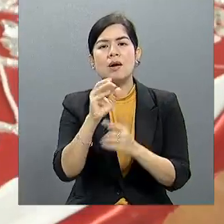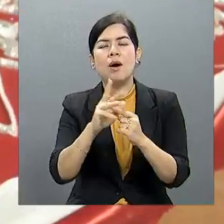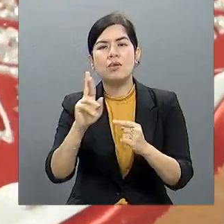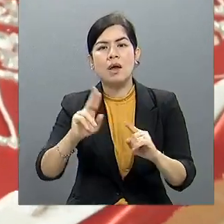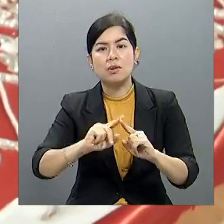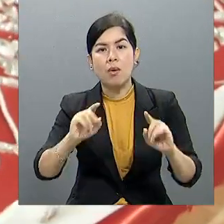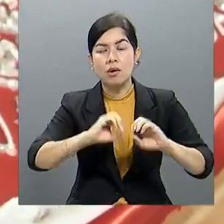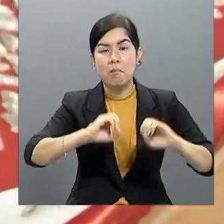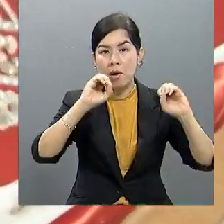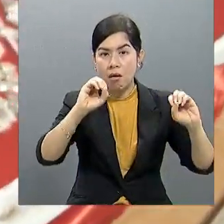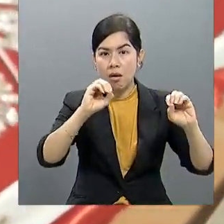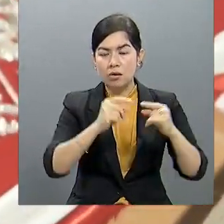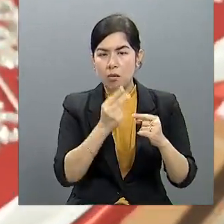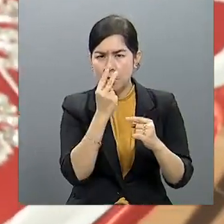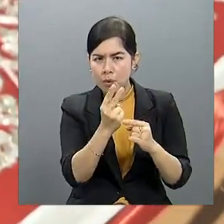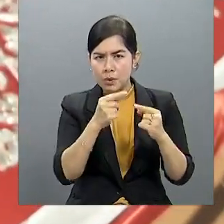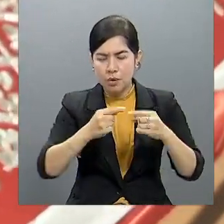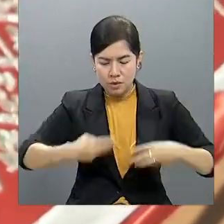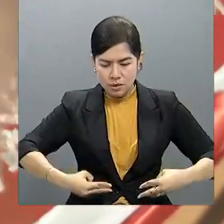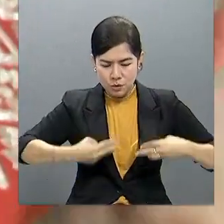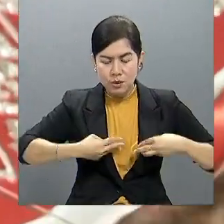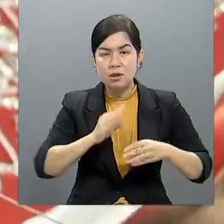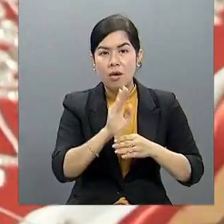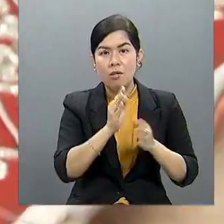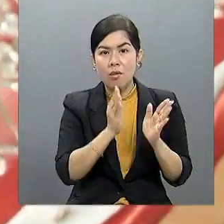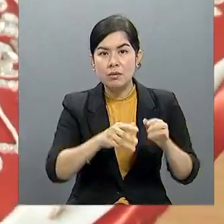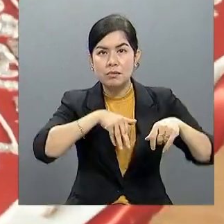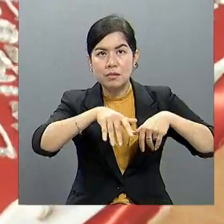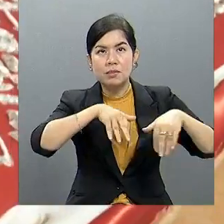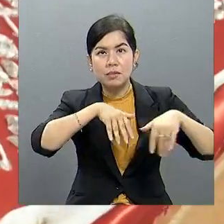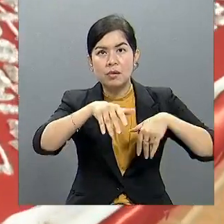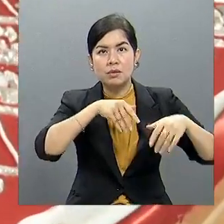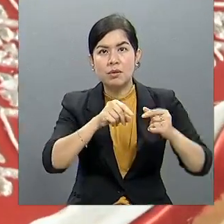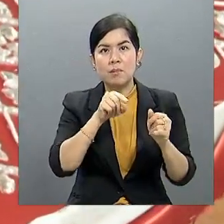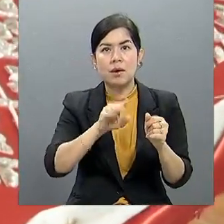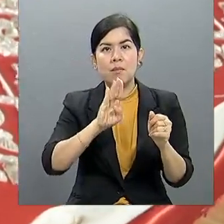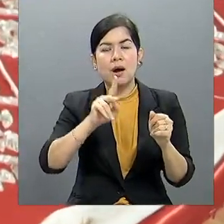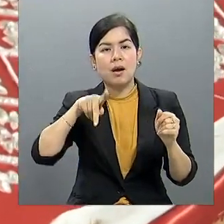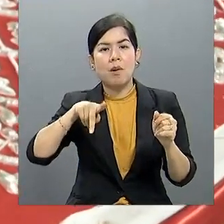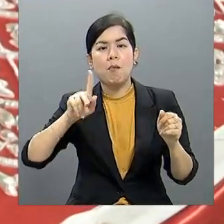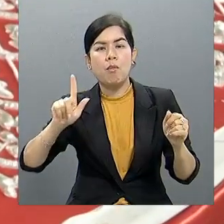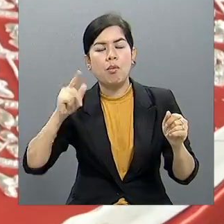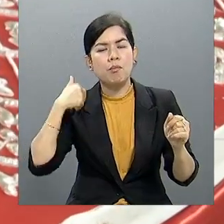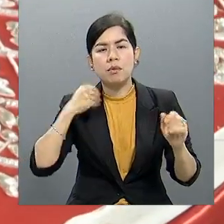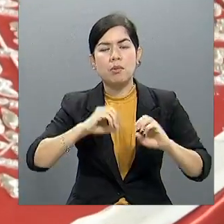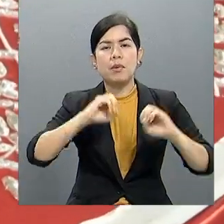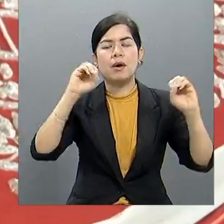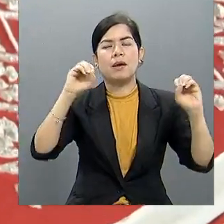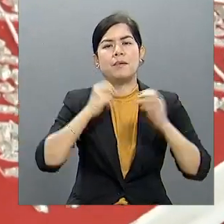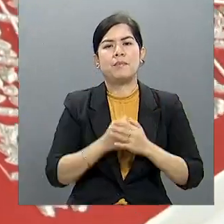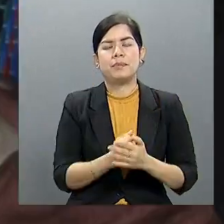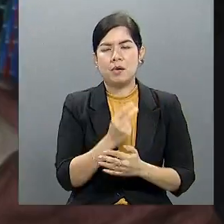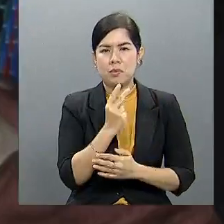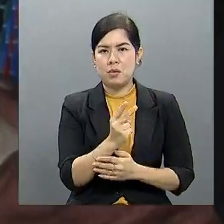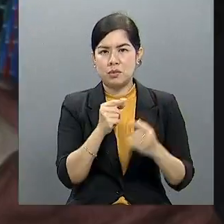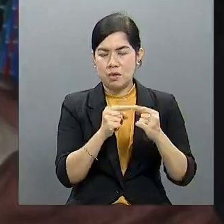นใยะบงธุซึงเปชุมชนเล็ๆที่มข้อมูมากมายแต่เขากยไม่เคยเห็นสเน่ที่อยู่ใชุชนวใหม่ของหนูก็